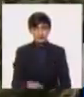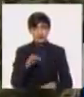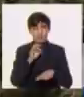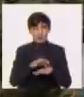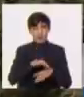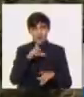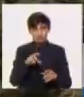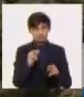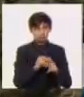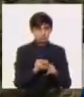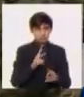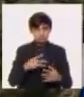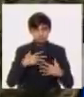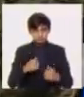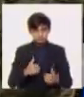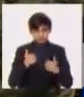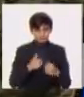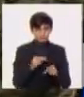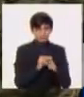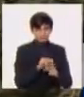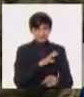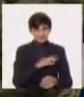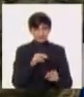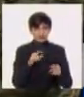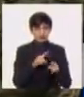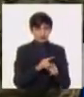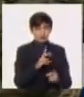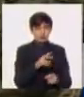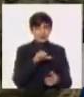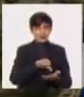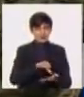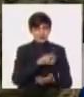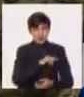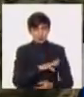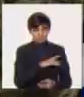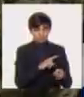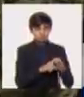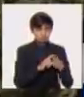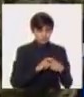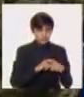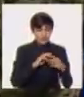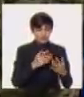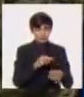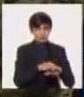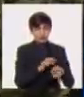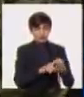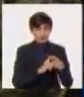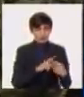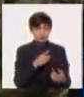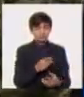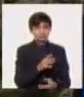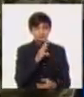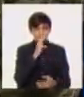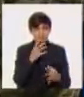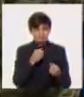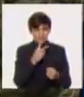қасында жүріп, соларды емдеп, сол қызметте жүріп, өздеріне жұқтырып алған адамдарға дәрігерлерге алады. Ал сыртта, ауруханада, немесе